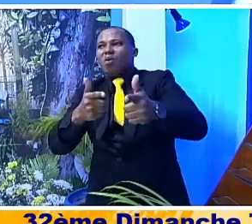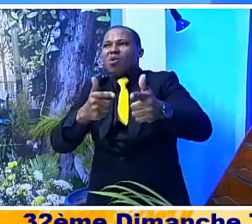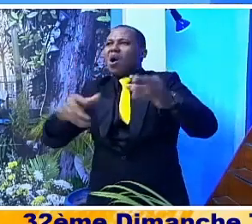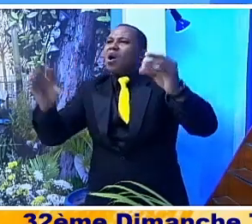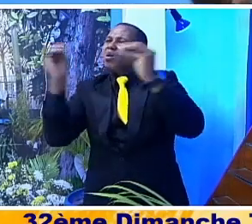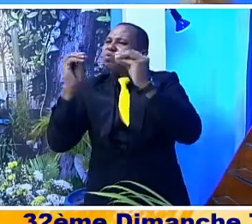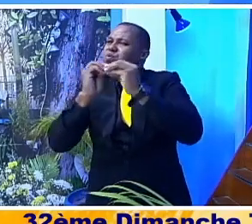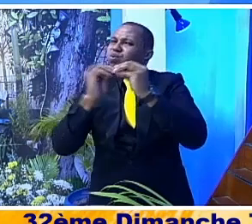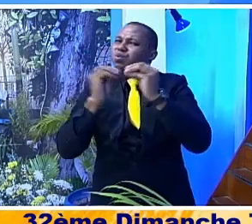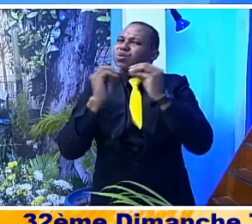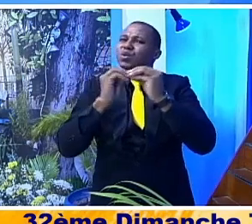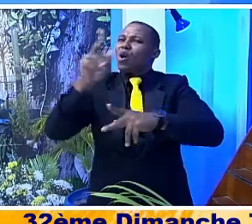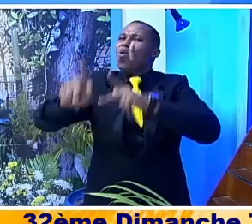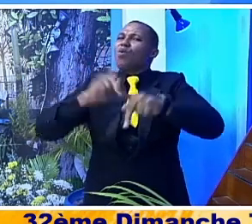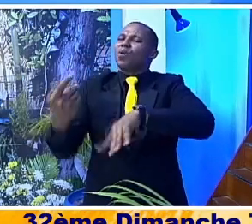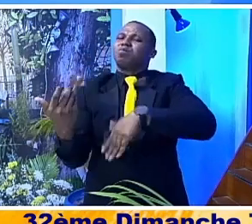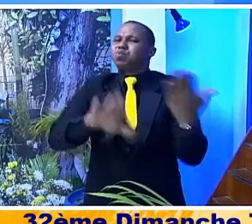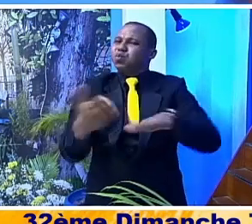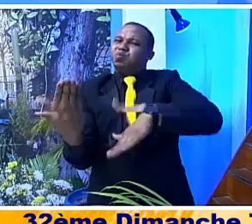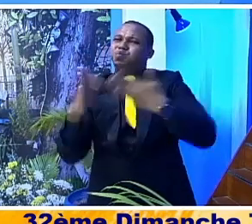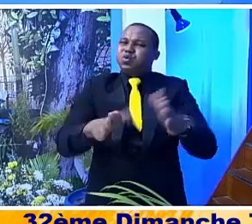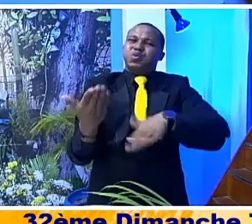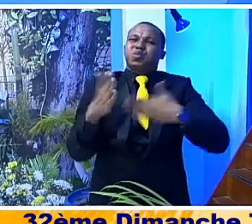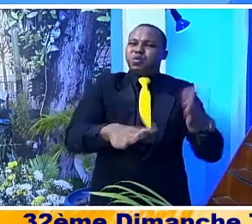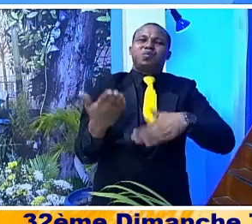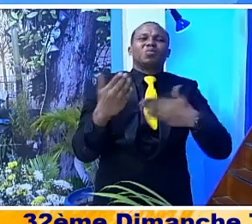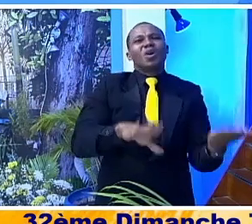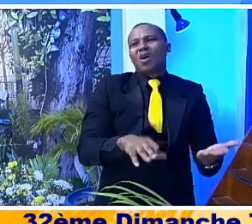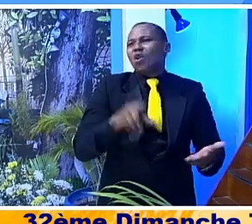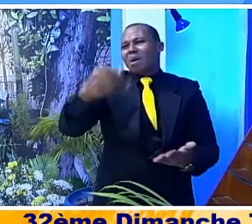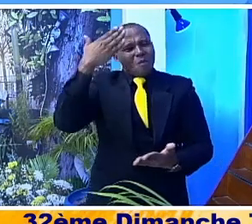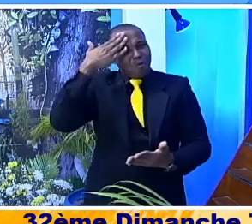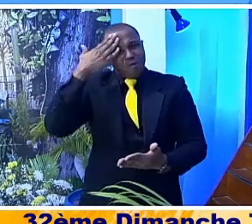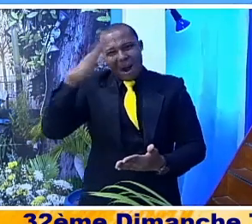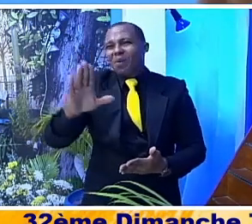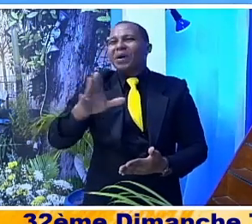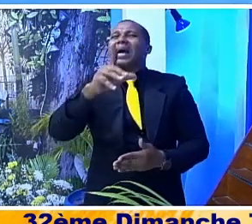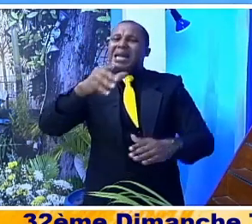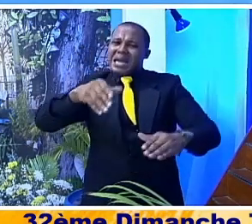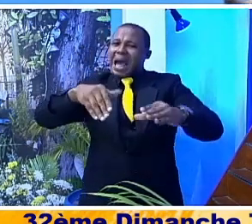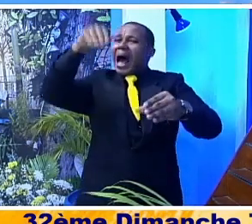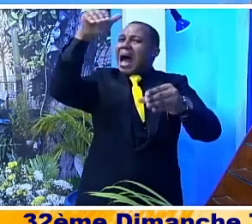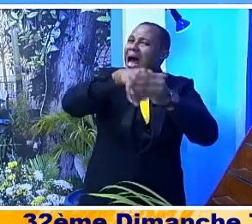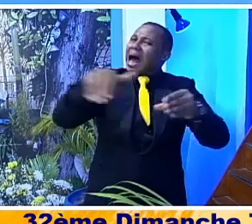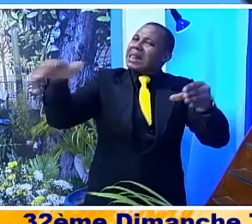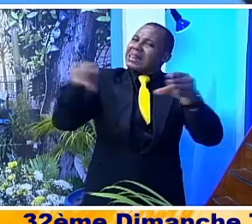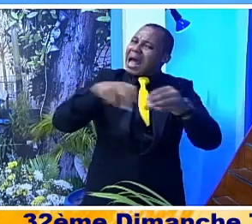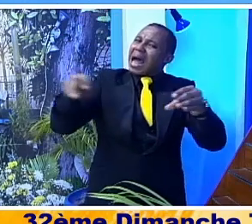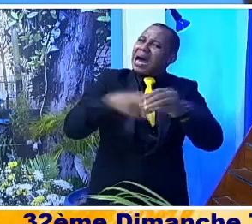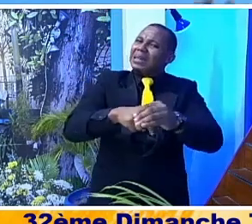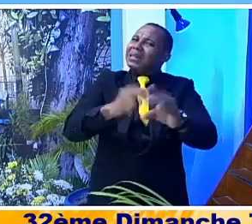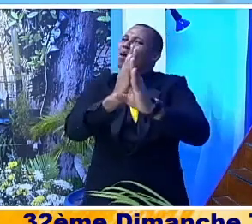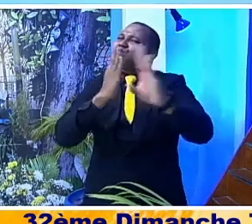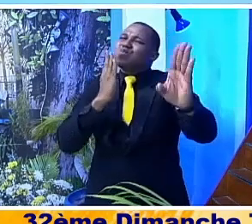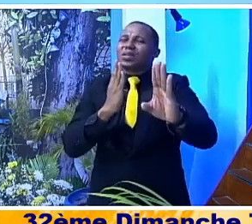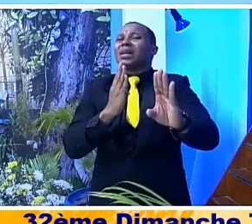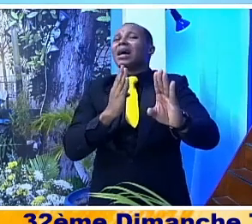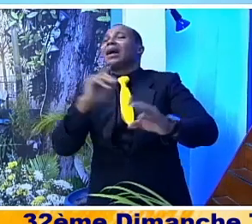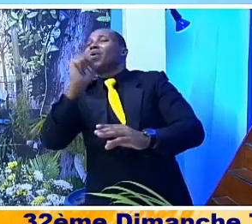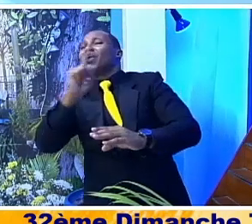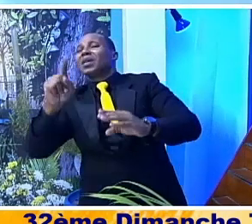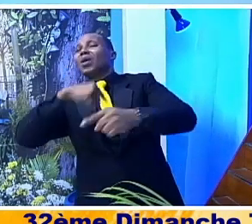moun mourir. Ou par contre, qui moun qui dans bus là? Ou par contre, qui côté moun yon pralé? Ou par contre, c'est pas misère moun nan, li vin chercher de quoi